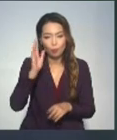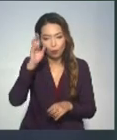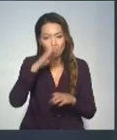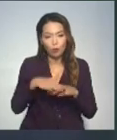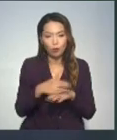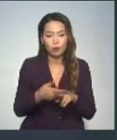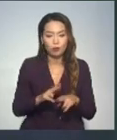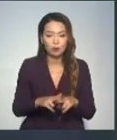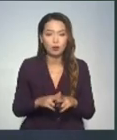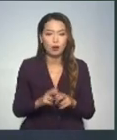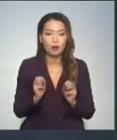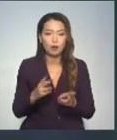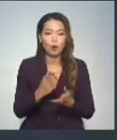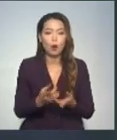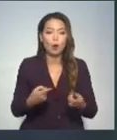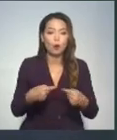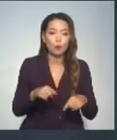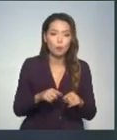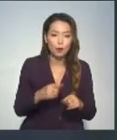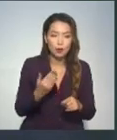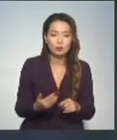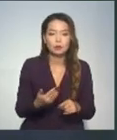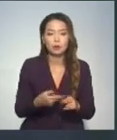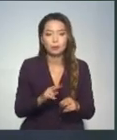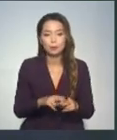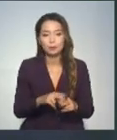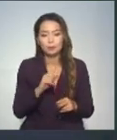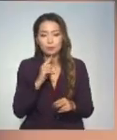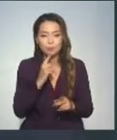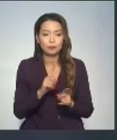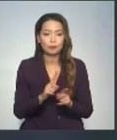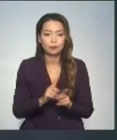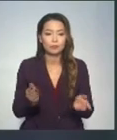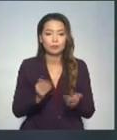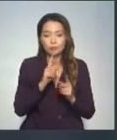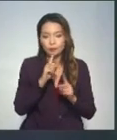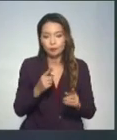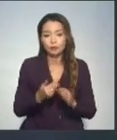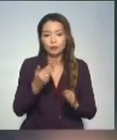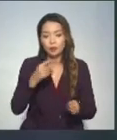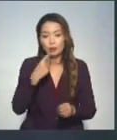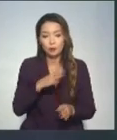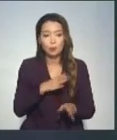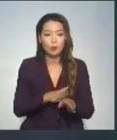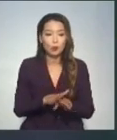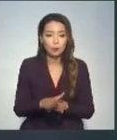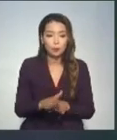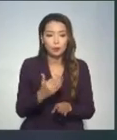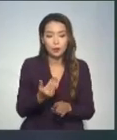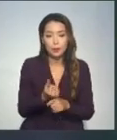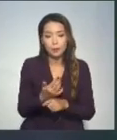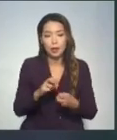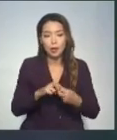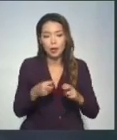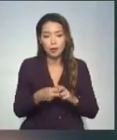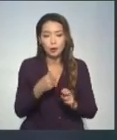біз қоғамның алдындағы біз масылдықтан біз арылмаймыз. Бұның алдында да осындай бір мәселелер орын алып, ол кезде де біраз несиелер